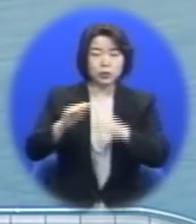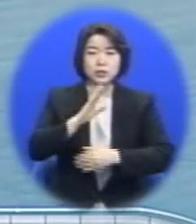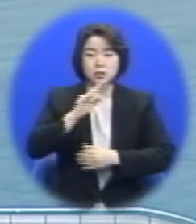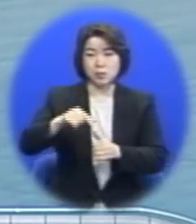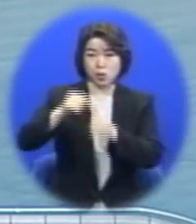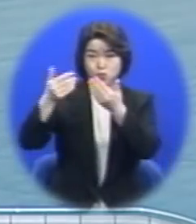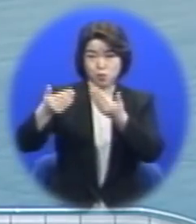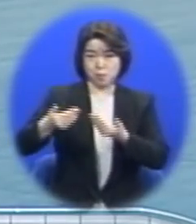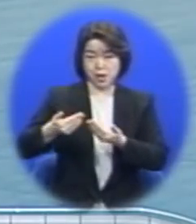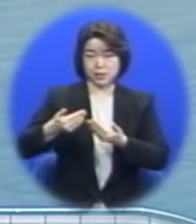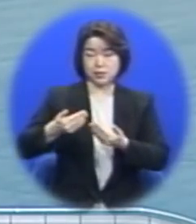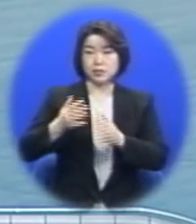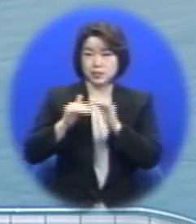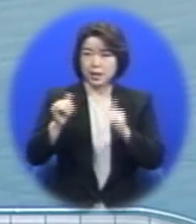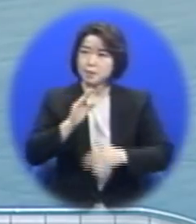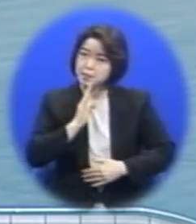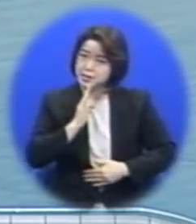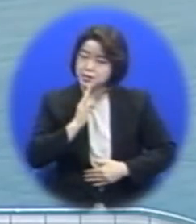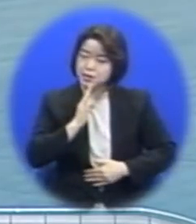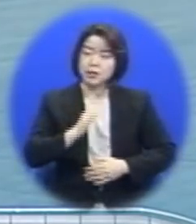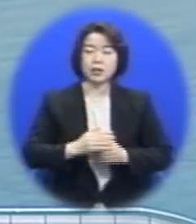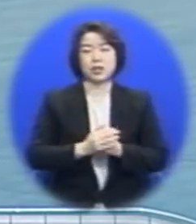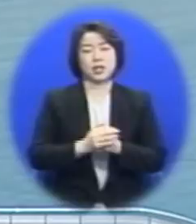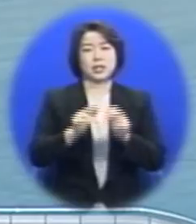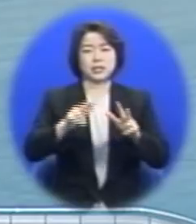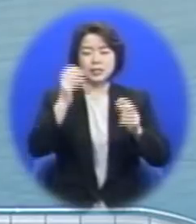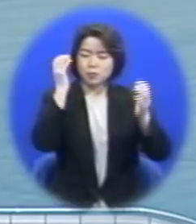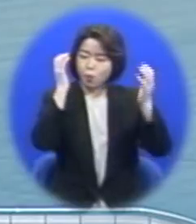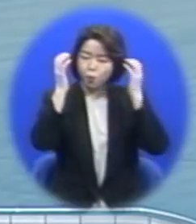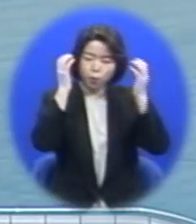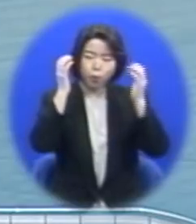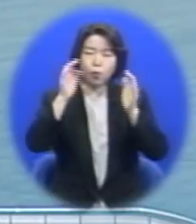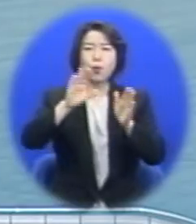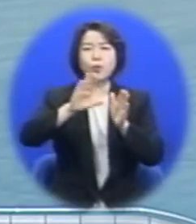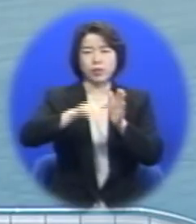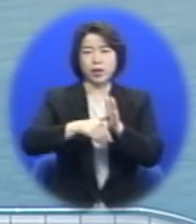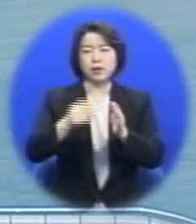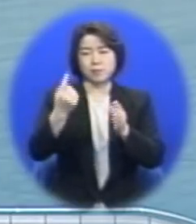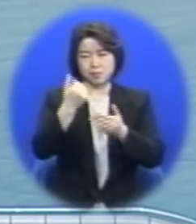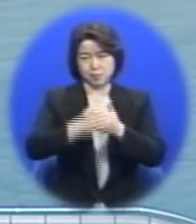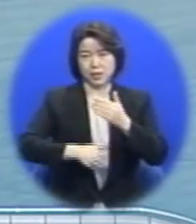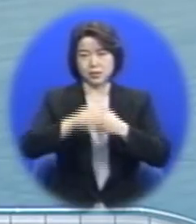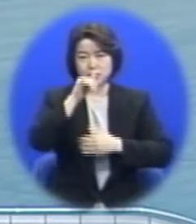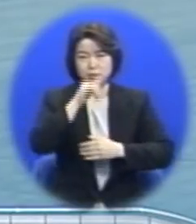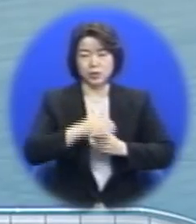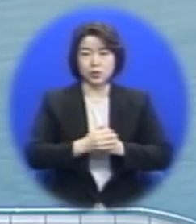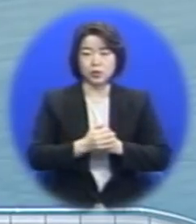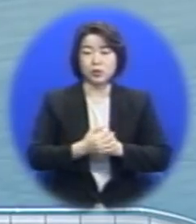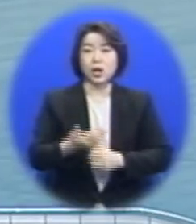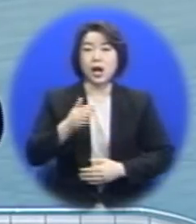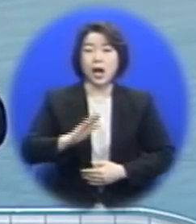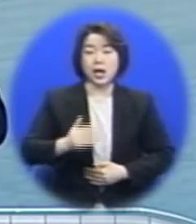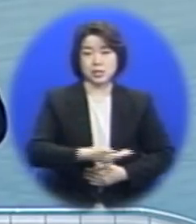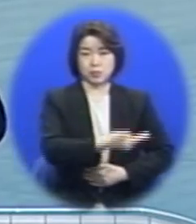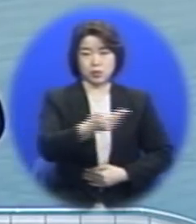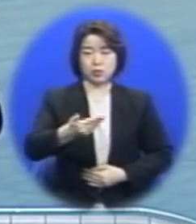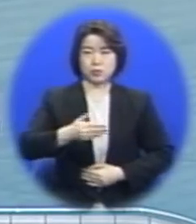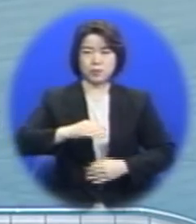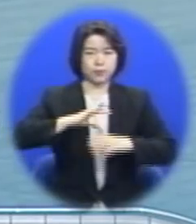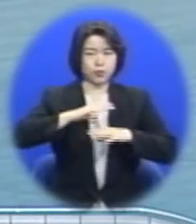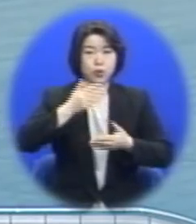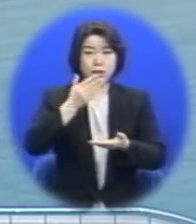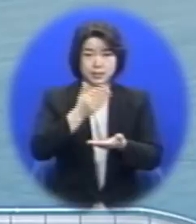그 성도일까? 지금은 혼란 상태에 빠져 있습니다. 그러나 여러분, 두려워하지 말